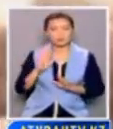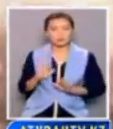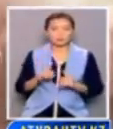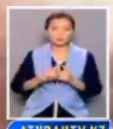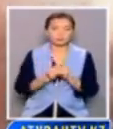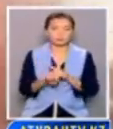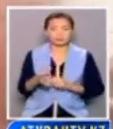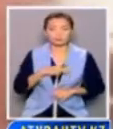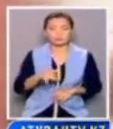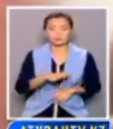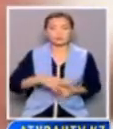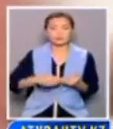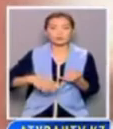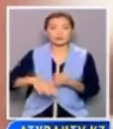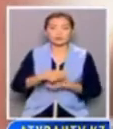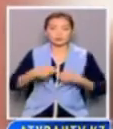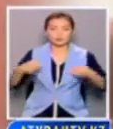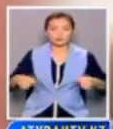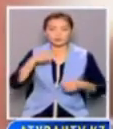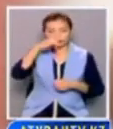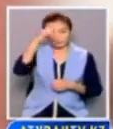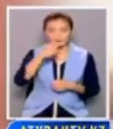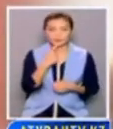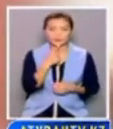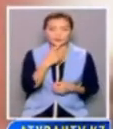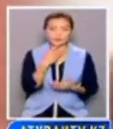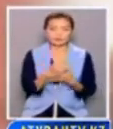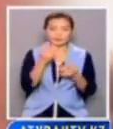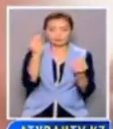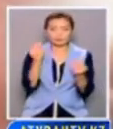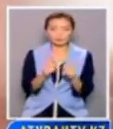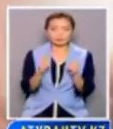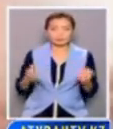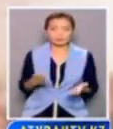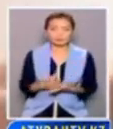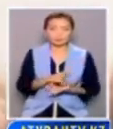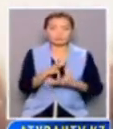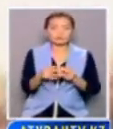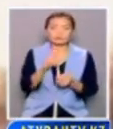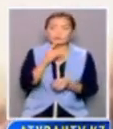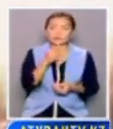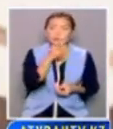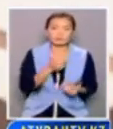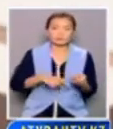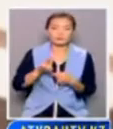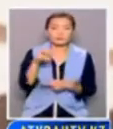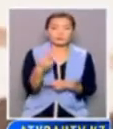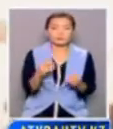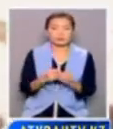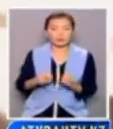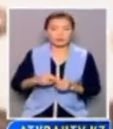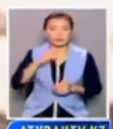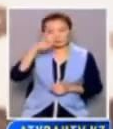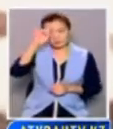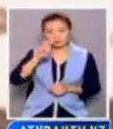өзгертілді. Елдің жер аумағы да кеңейіп, қазақ тіліне мемлекеттік мәртебе берілді. Осы бір саңғылы кезеңде ұлт мүддесі үшін